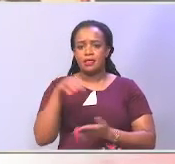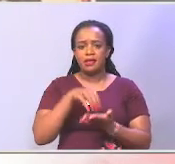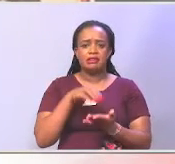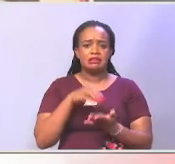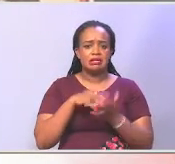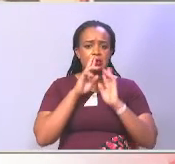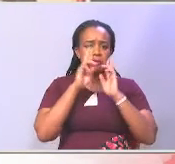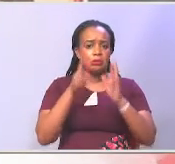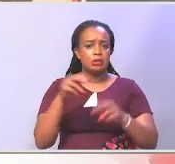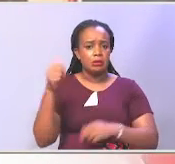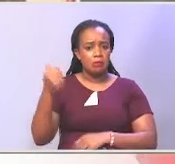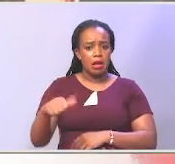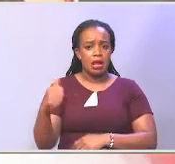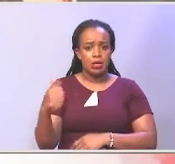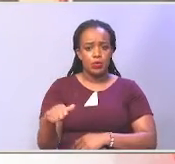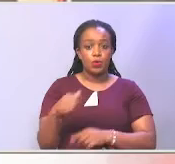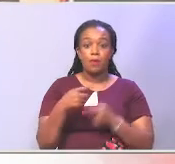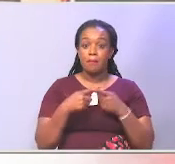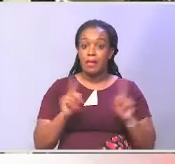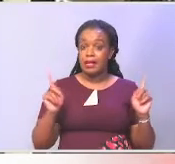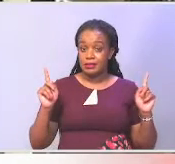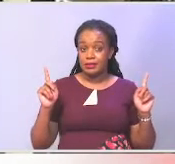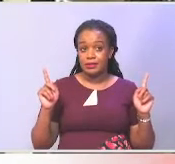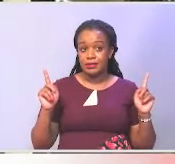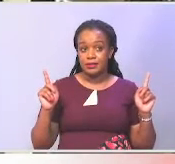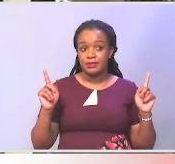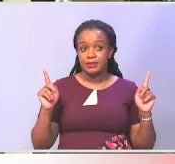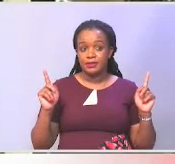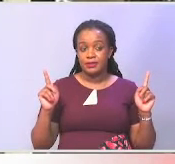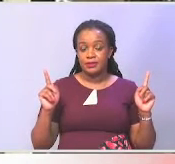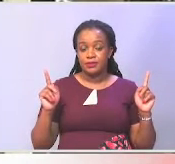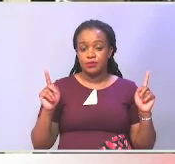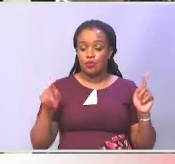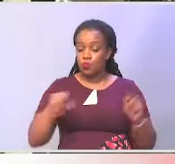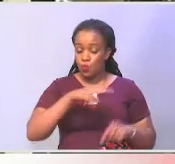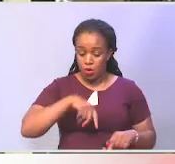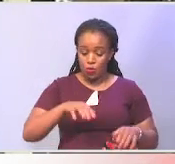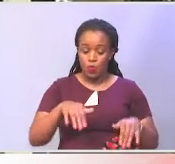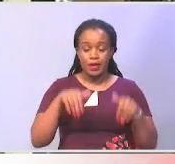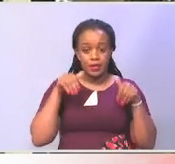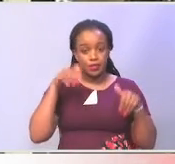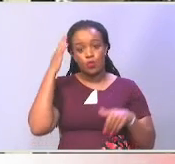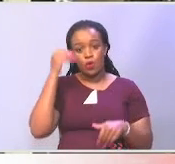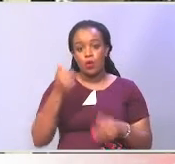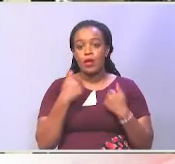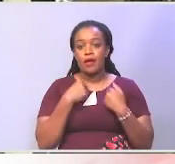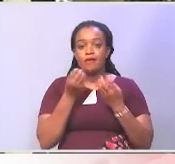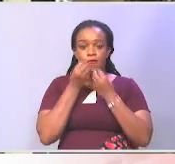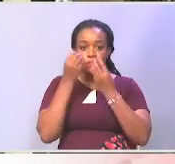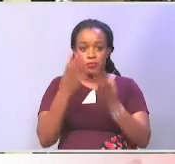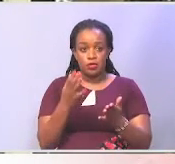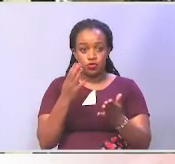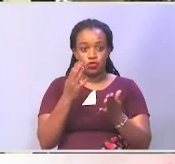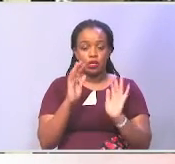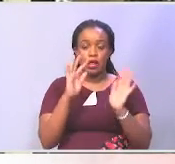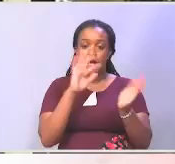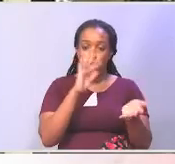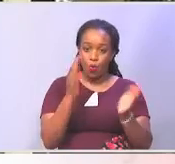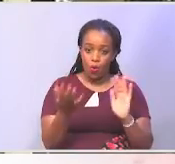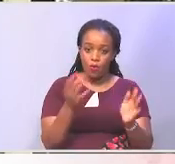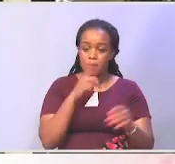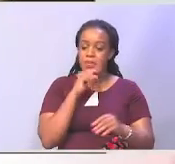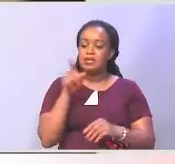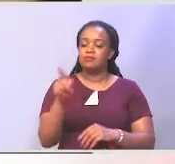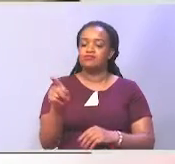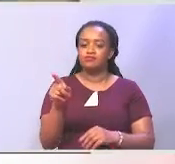police. But the OCS is still waiting because he has got some information kwamba huyu mtu